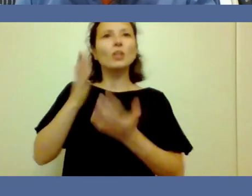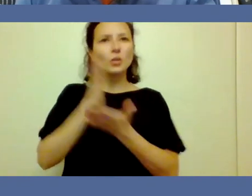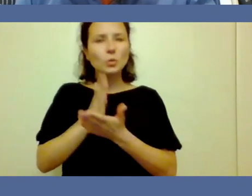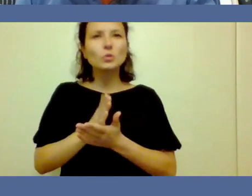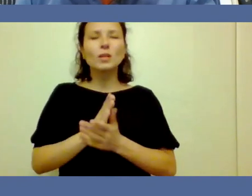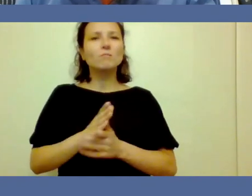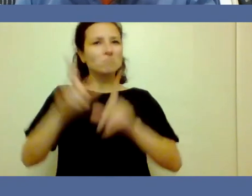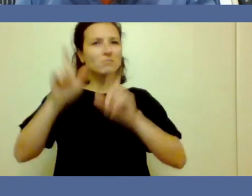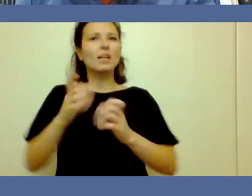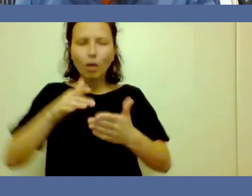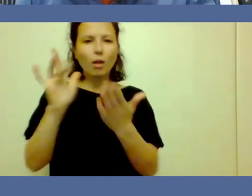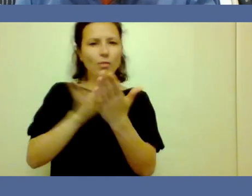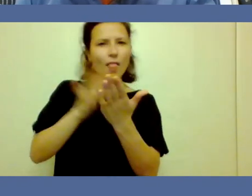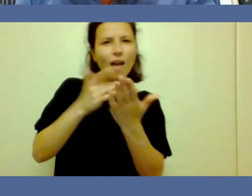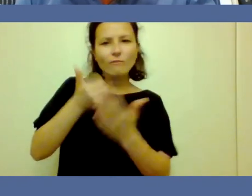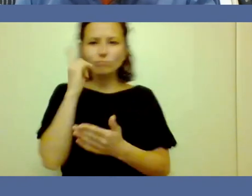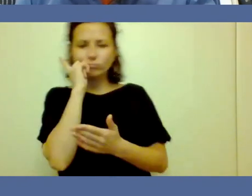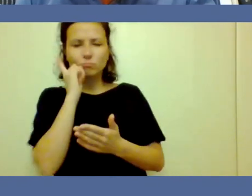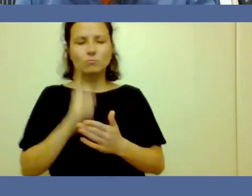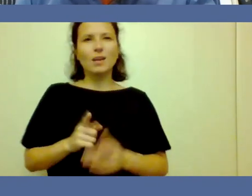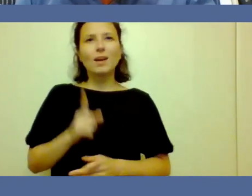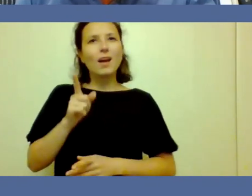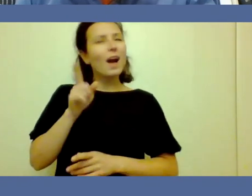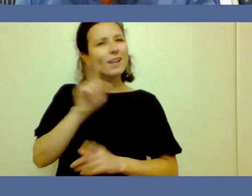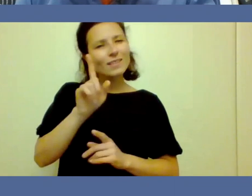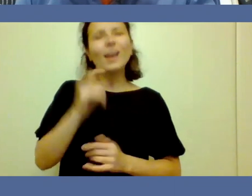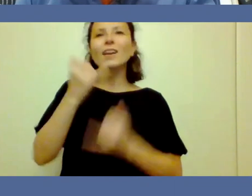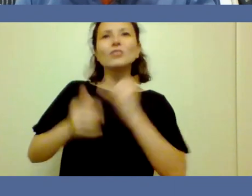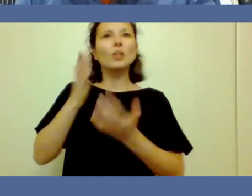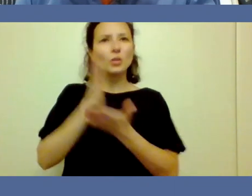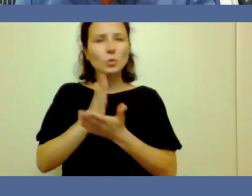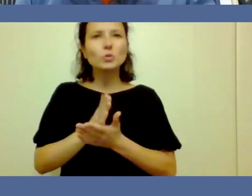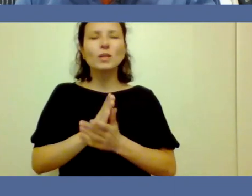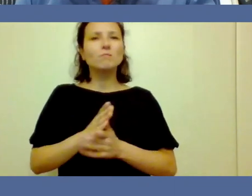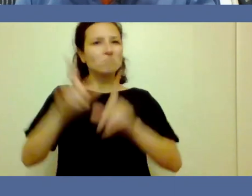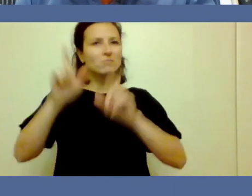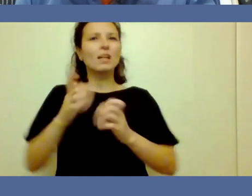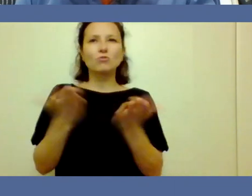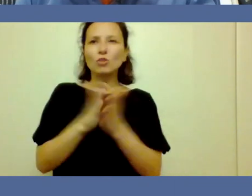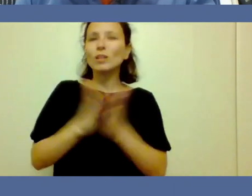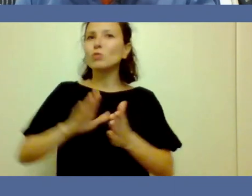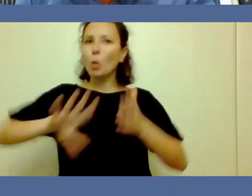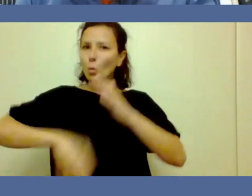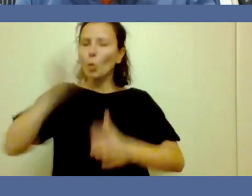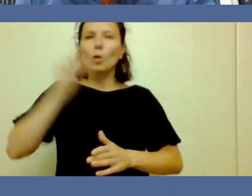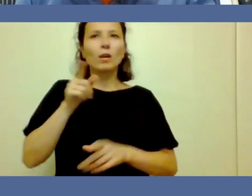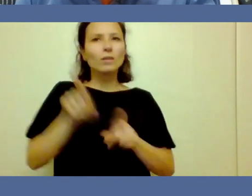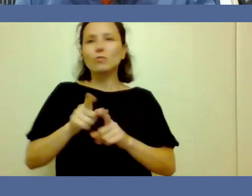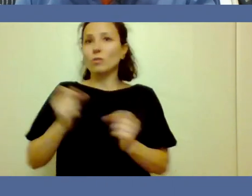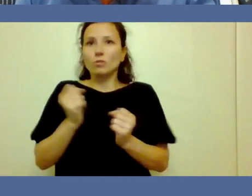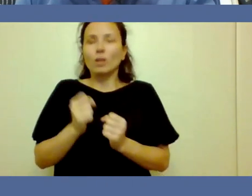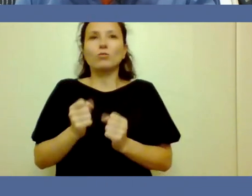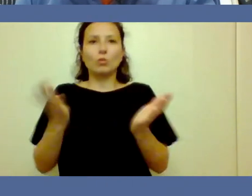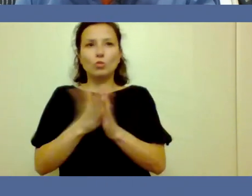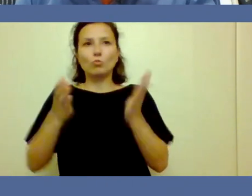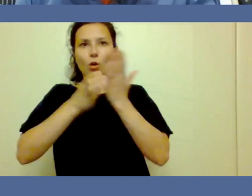a to jest nieprawda. Jeżeli już zaczynają czytać, to faktycznie pochłaniają i również nie przeraża ich absolutnie ilość stron. Bo mi się